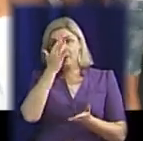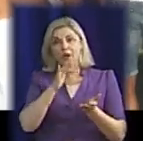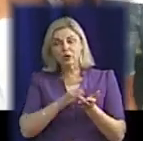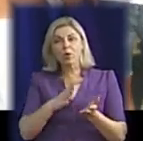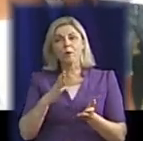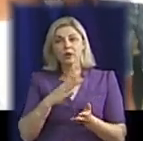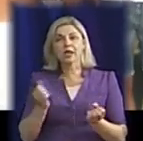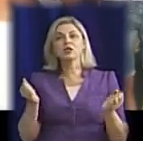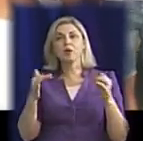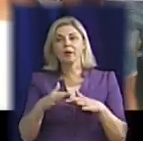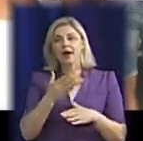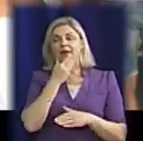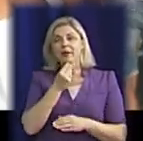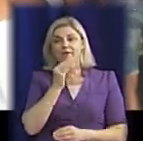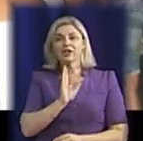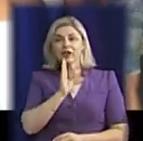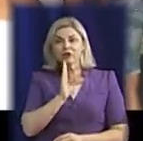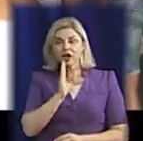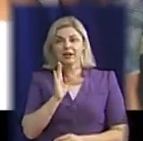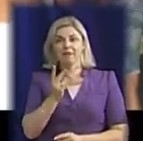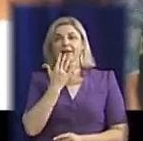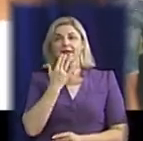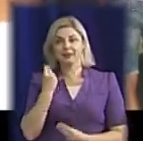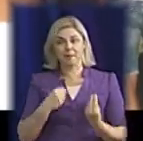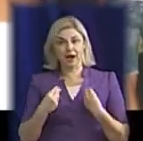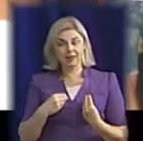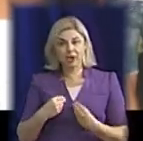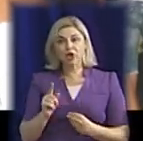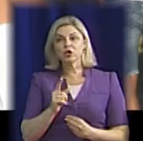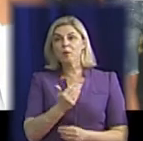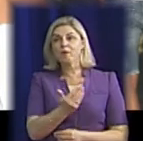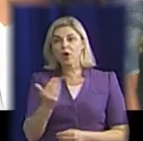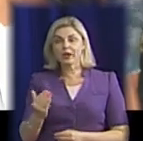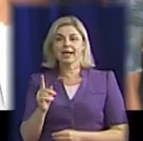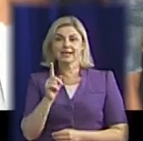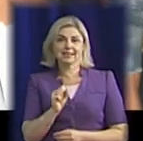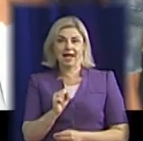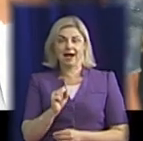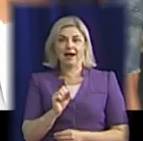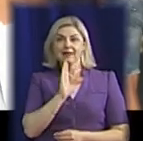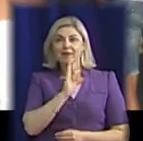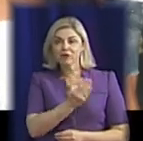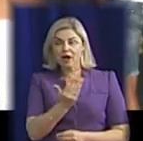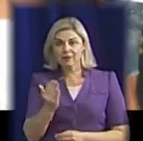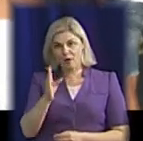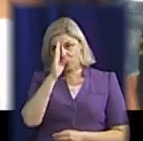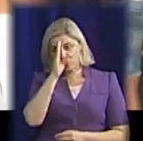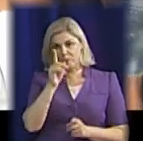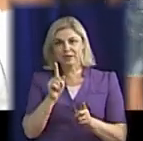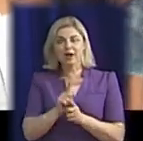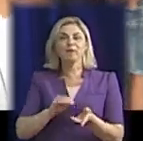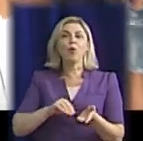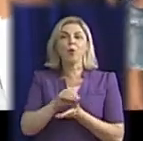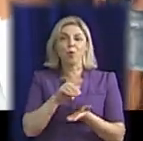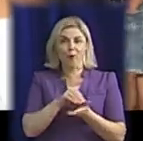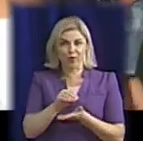зібрати привабливих дівчат в національному вбранні, щоб вони за них хлопців викуповували.